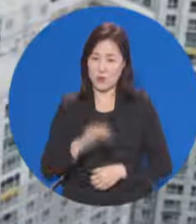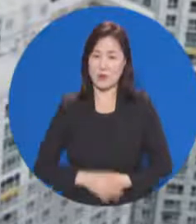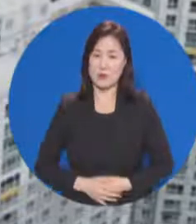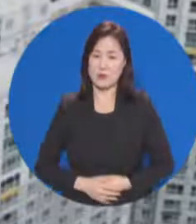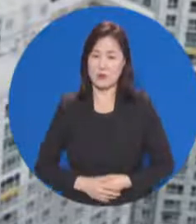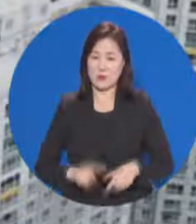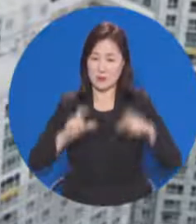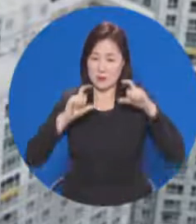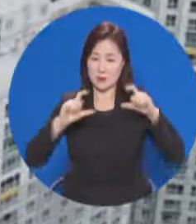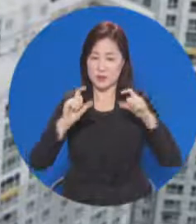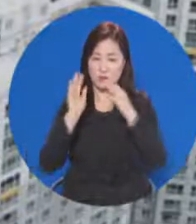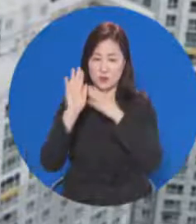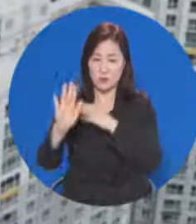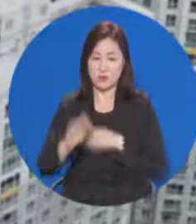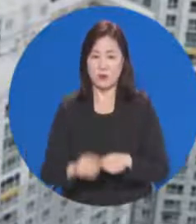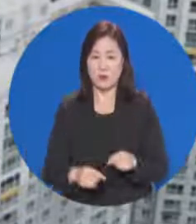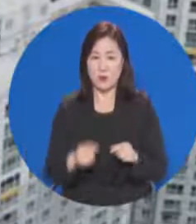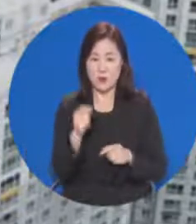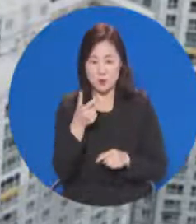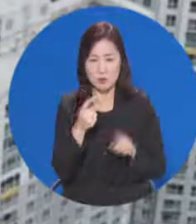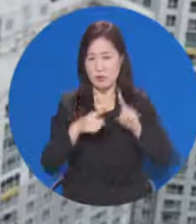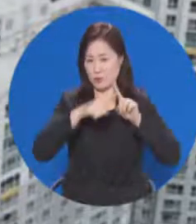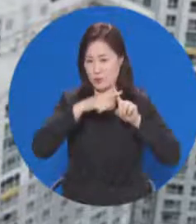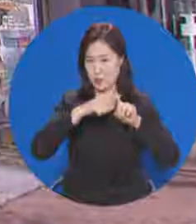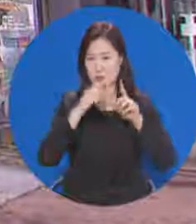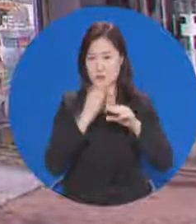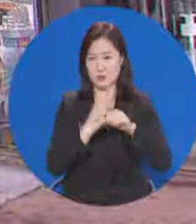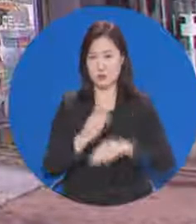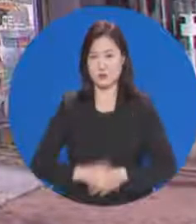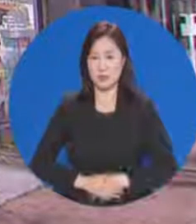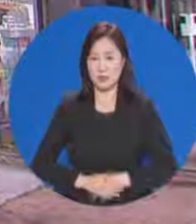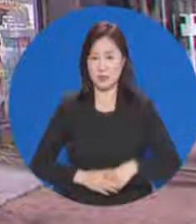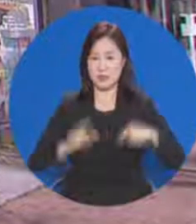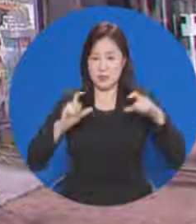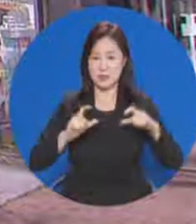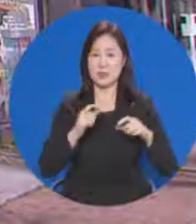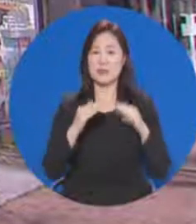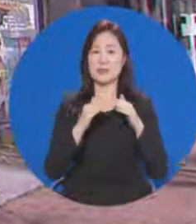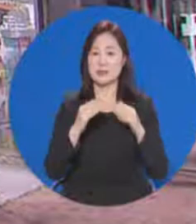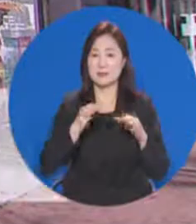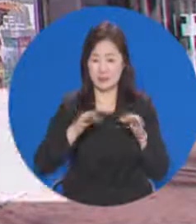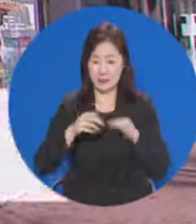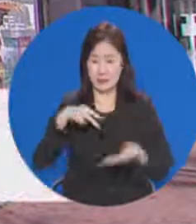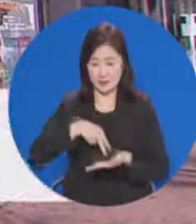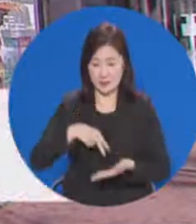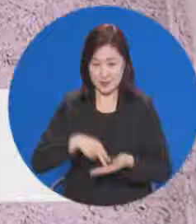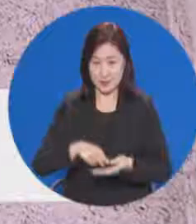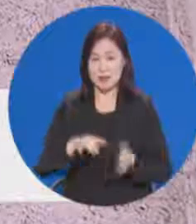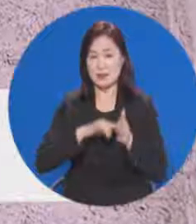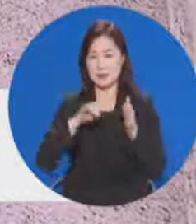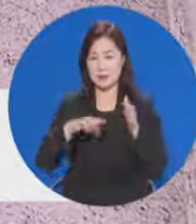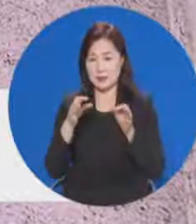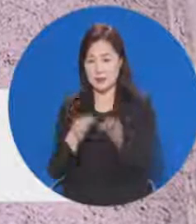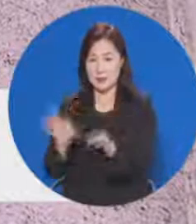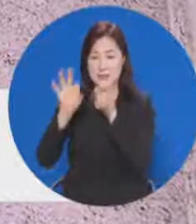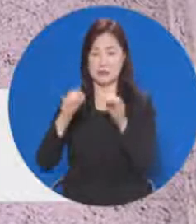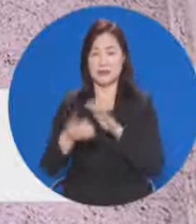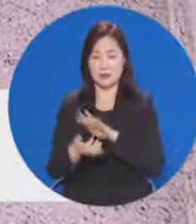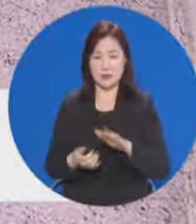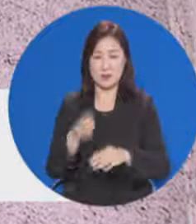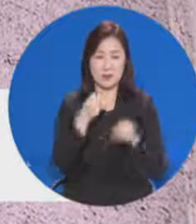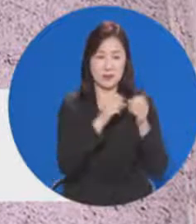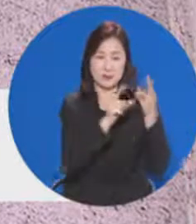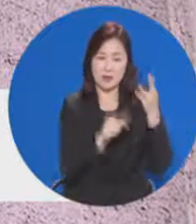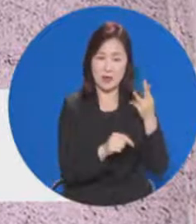이후에도 매주 플러스를 기록하고 있는 상태입니다. 지역 부동산 업계는 양도세율 인상을 목전에 둔 4월과 5월